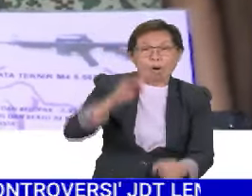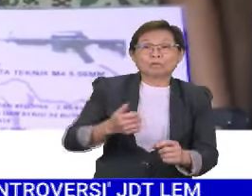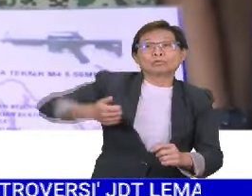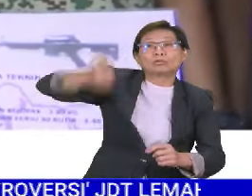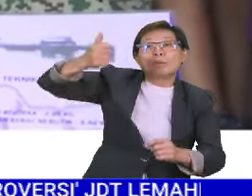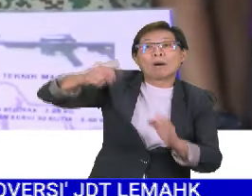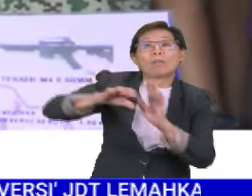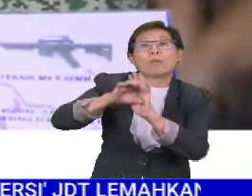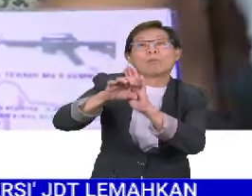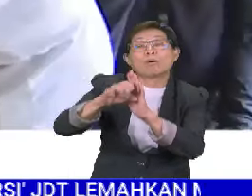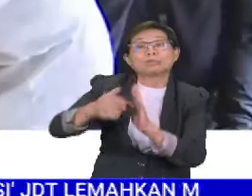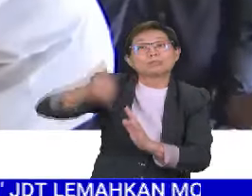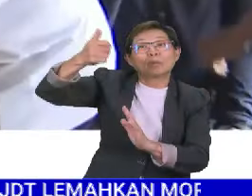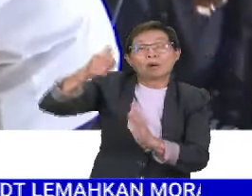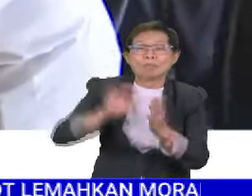dalam menghadapi